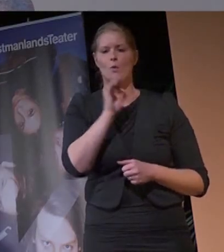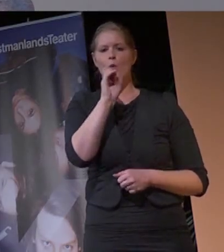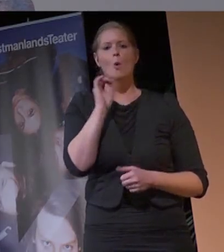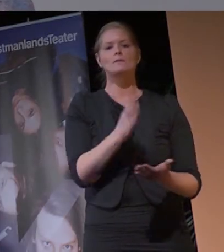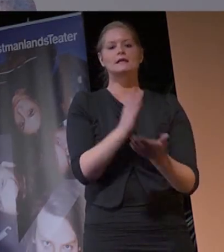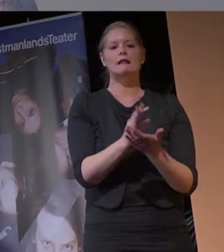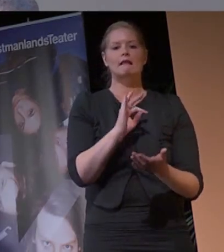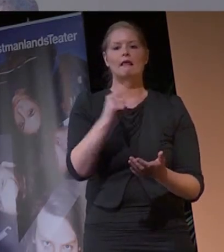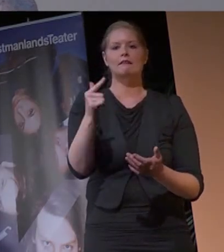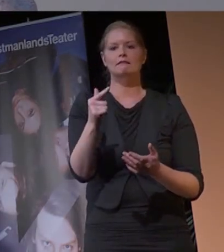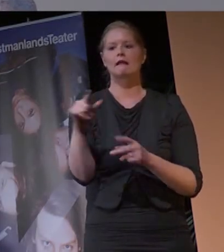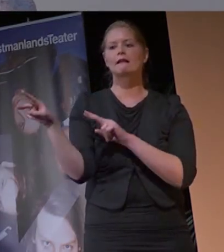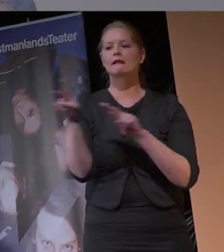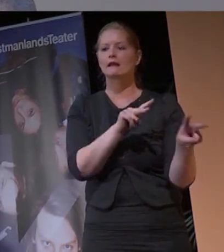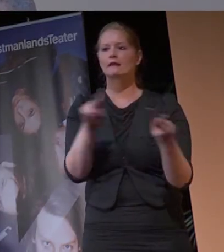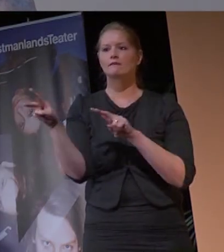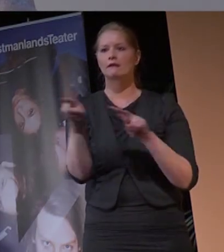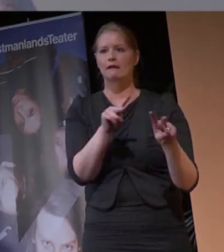likvärdighet och om rättvisa.